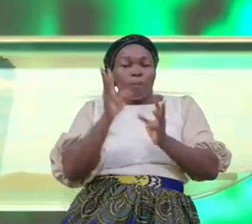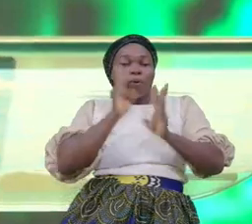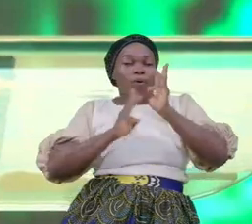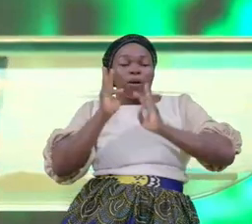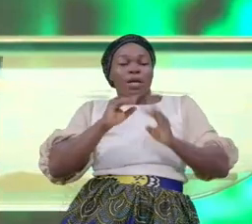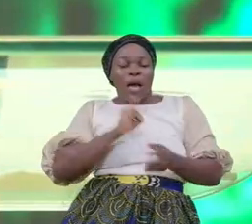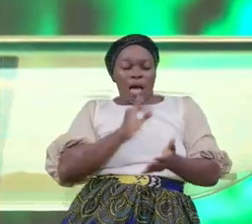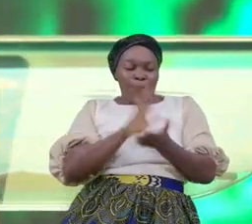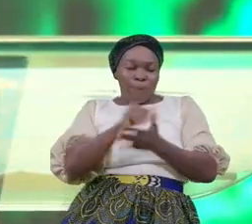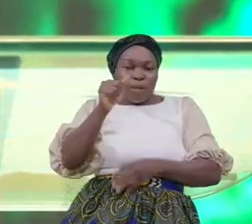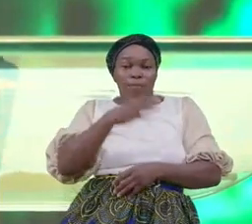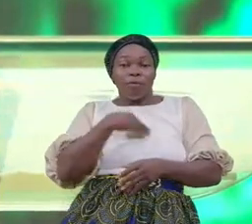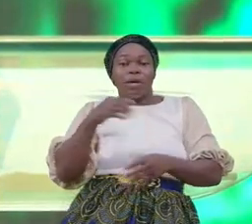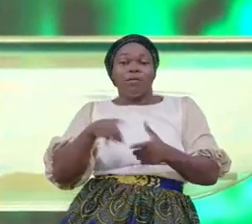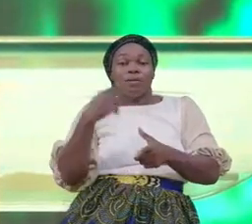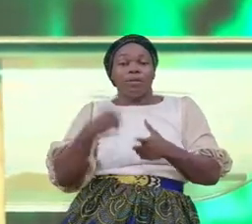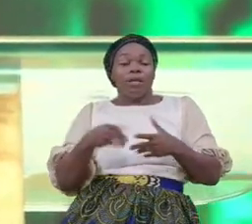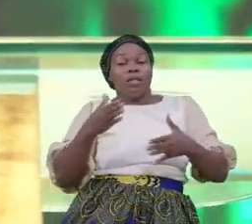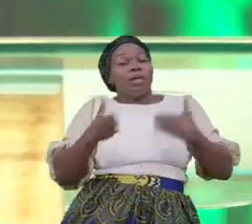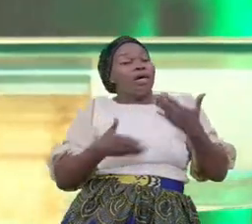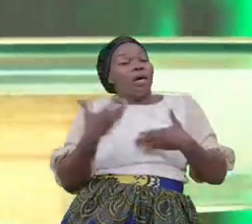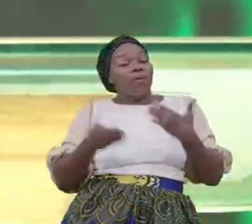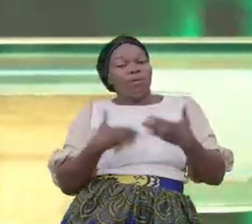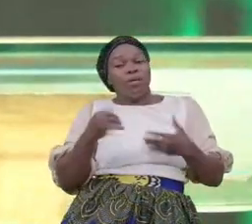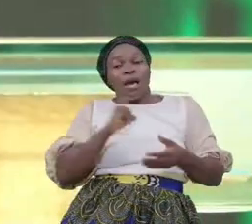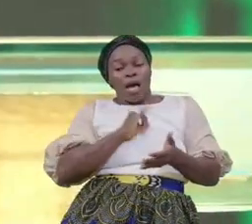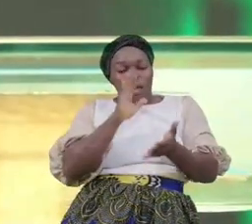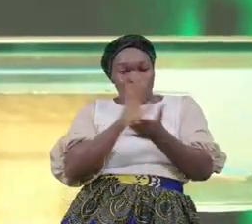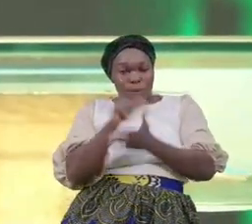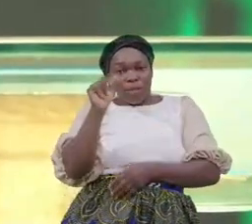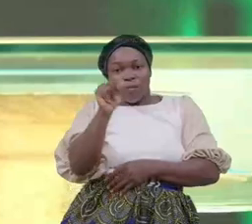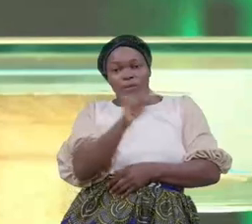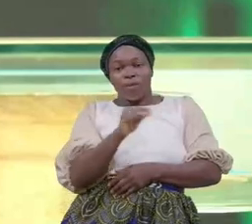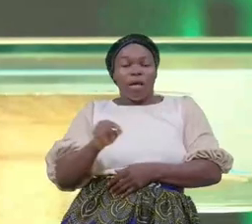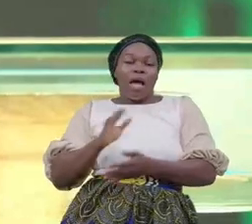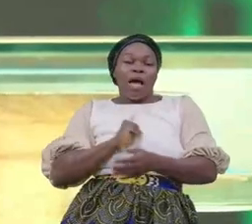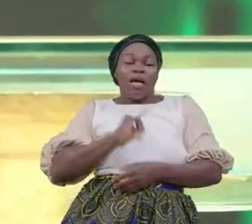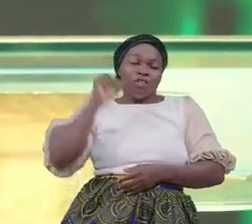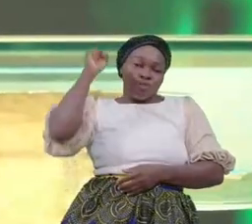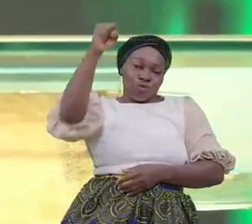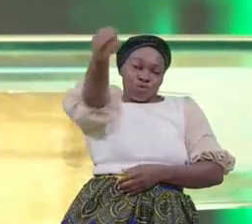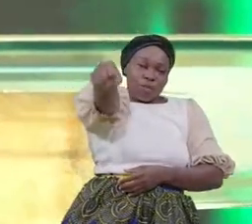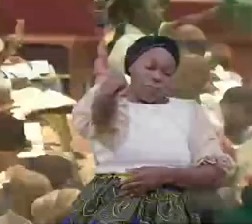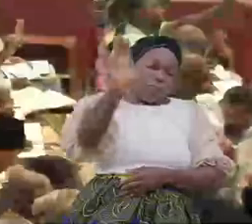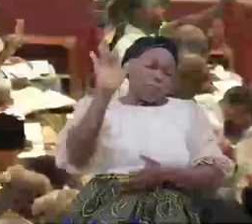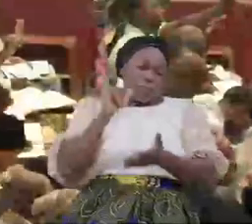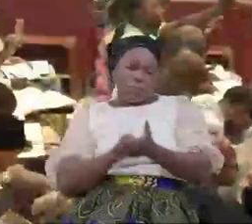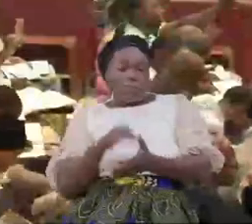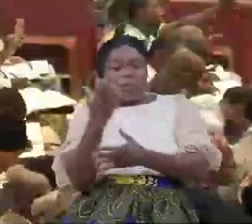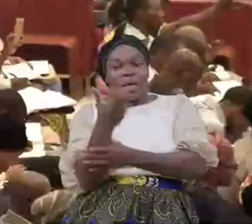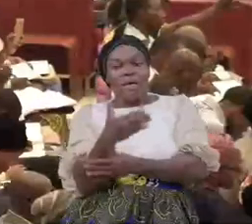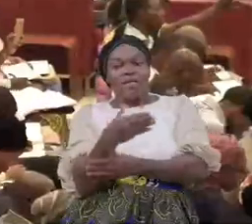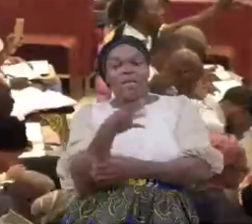pleurer. Je crois, c'est pourquoi je suis joyeux. Je crois, c'est pourquoi j'étends la main là. Je crois ce soir, c'est